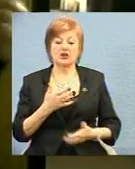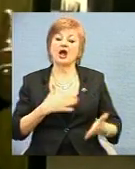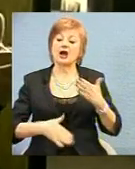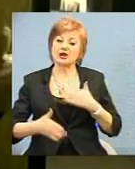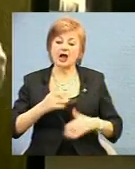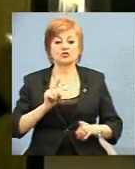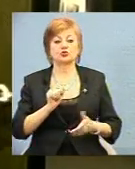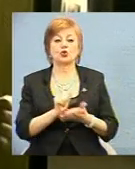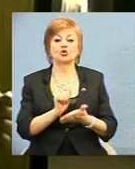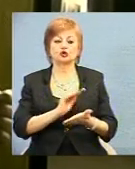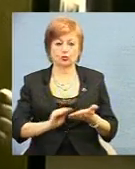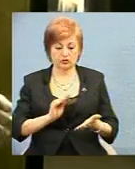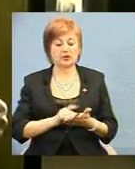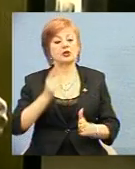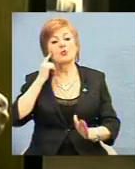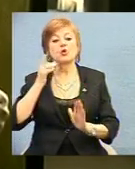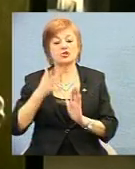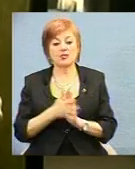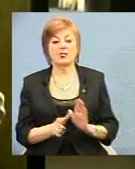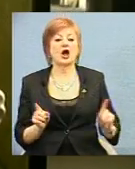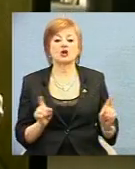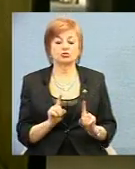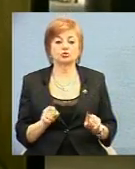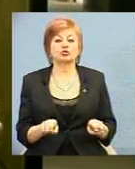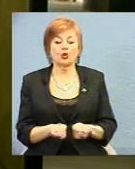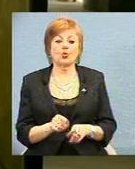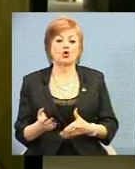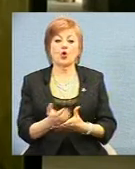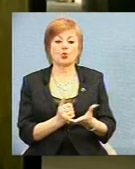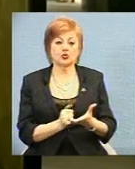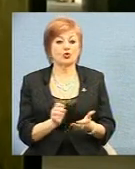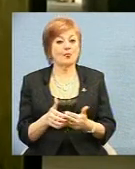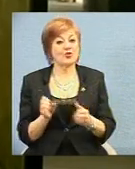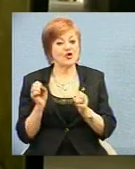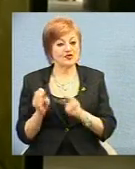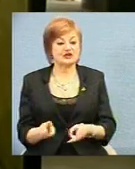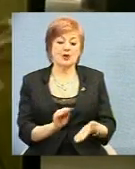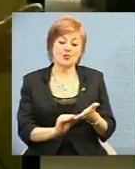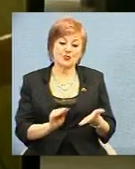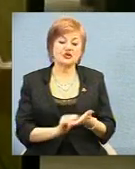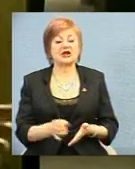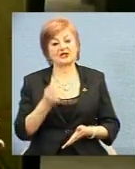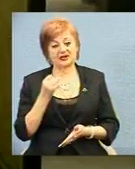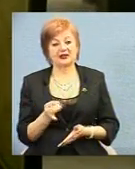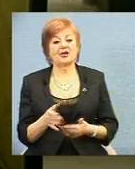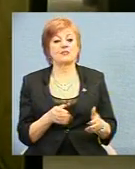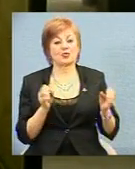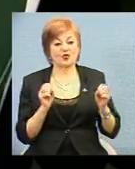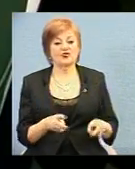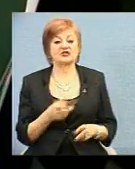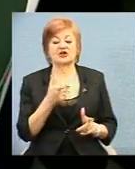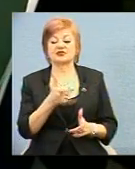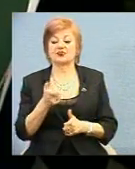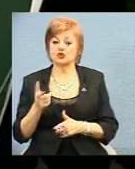в понимании, что такое оружие. Потому что профессионализм должен быть во всем, в том числе и в понимании, как ведут себя вооруженные